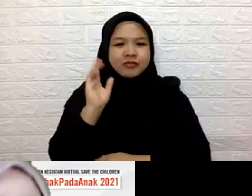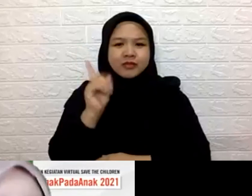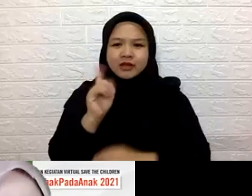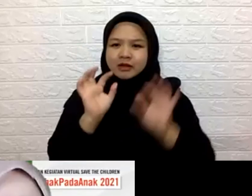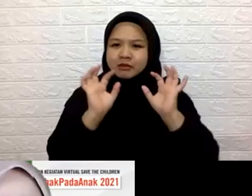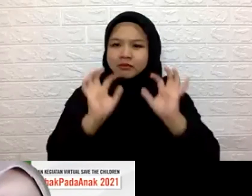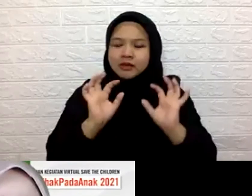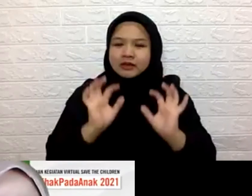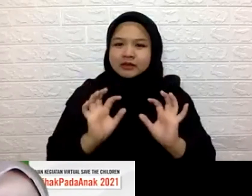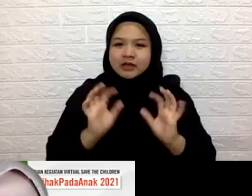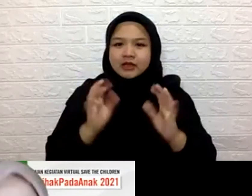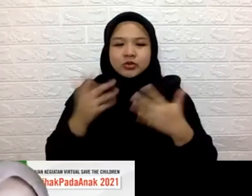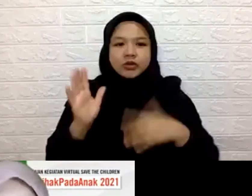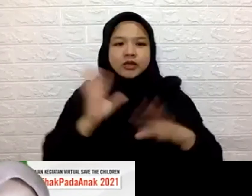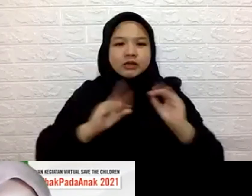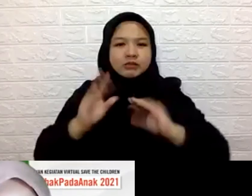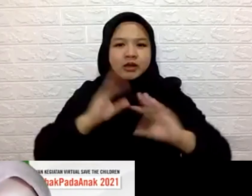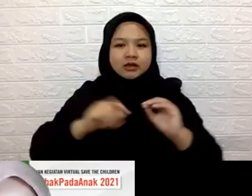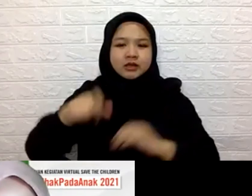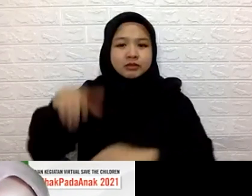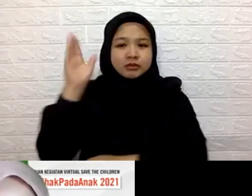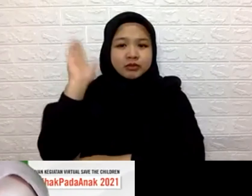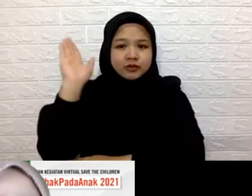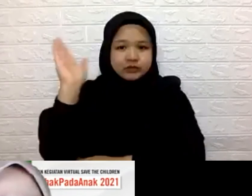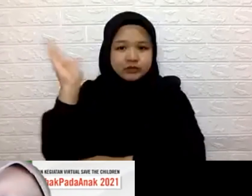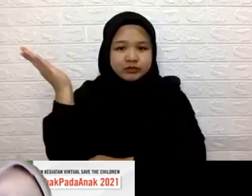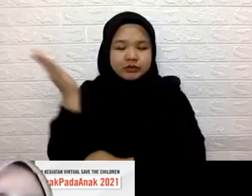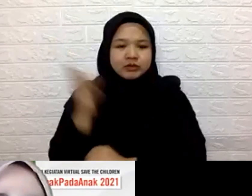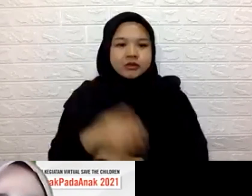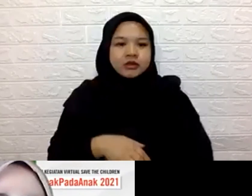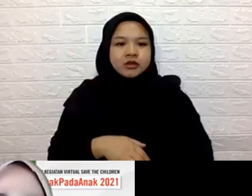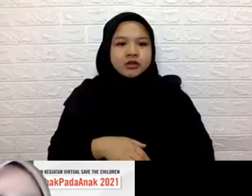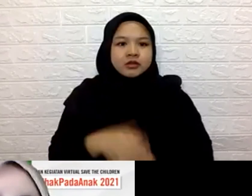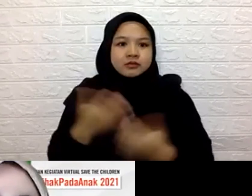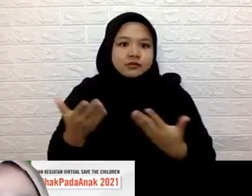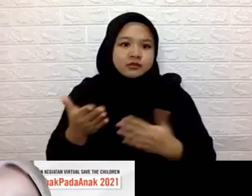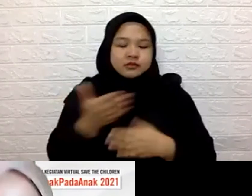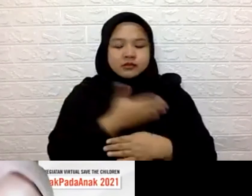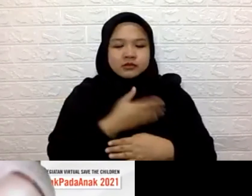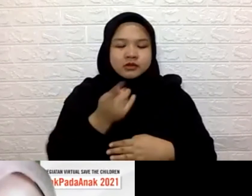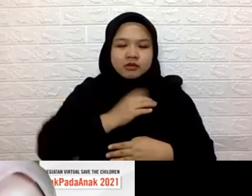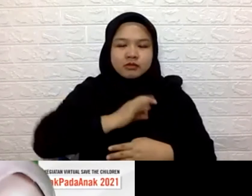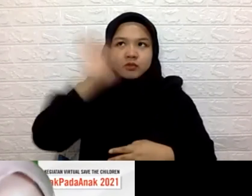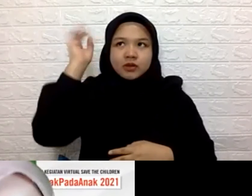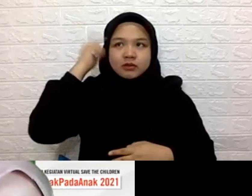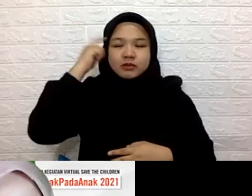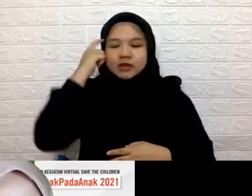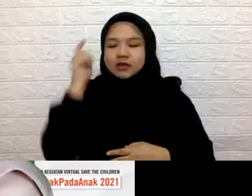yang di-raise oleh Profesor Rimmer, bahkan hal-hal yang mungkin sebelumnya belum pernah kita pikirkan,